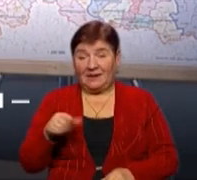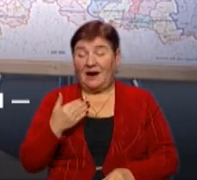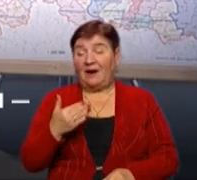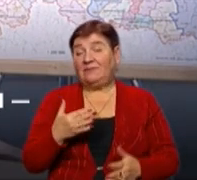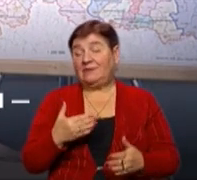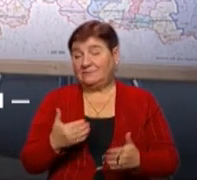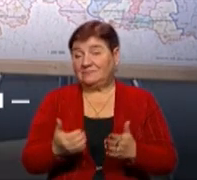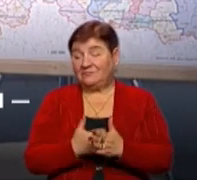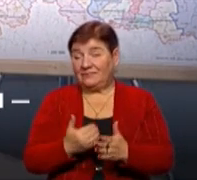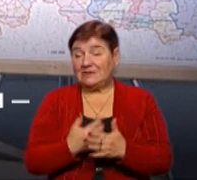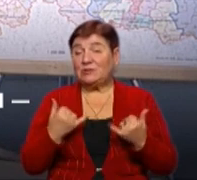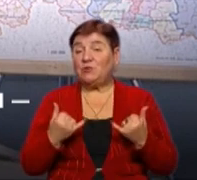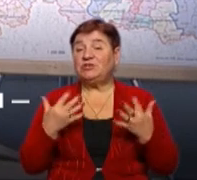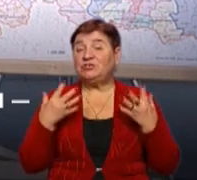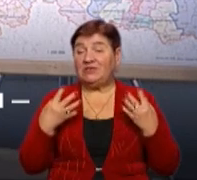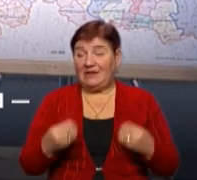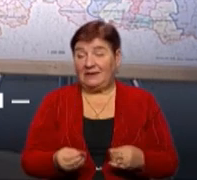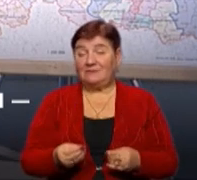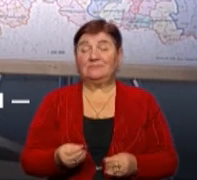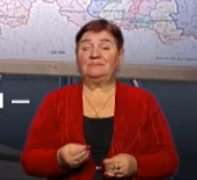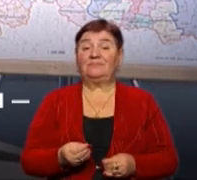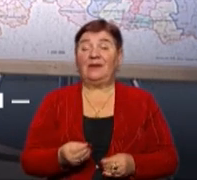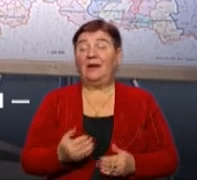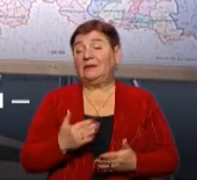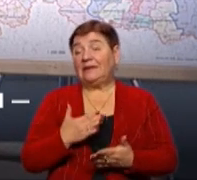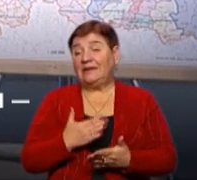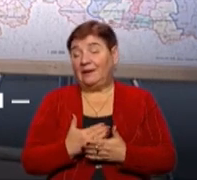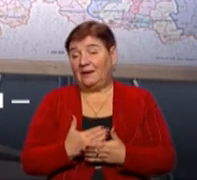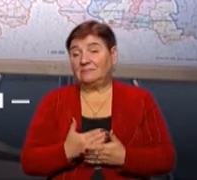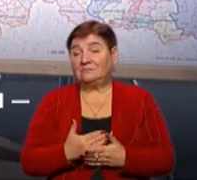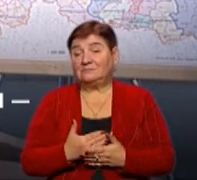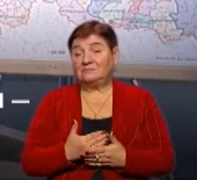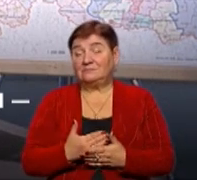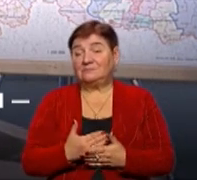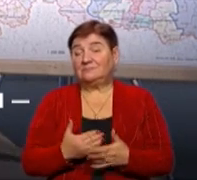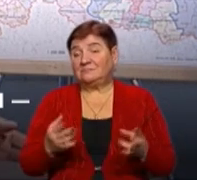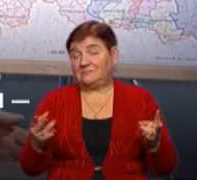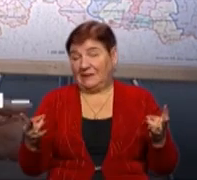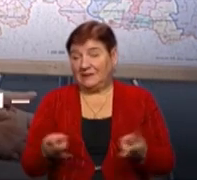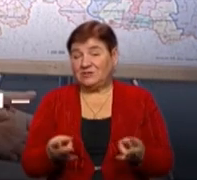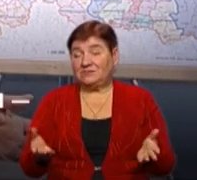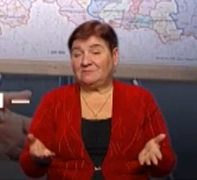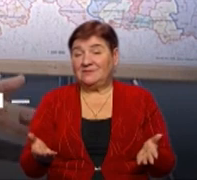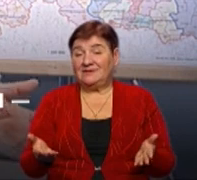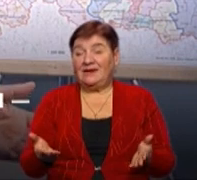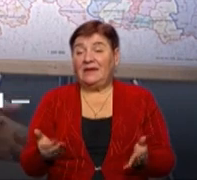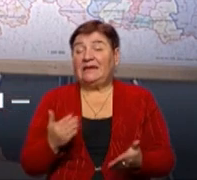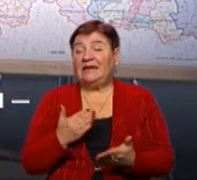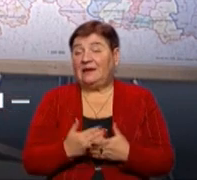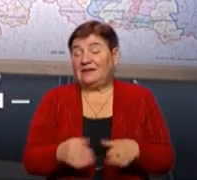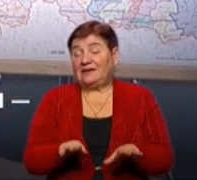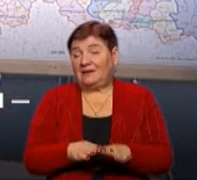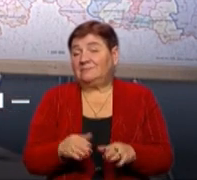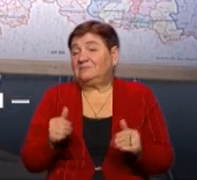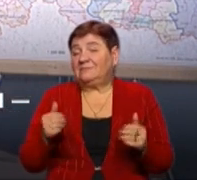він достатньо на сьогоднішній день не є належним, не буду називати по-інакшому, він не є